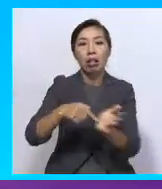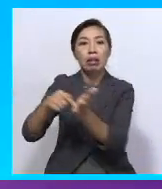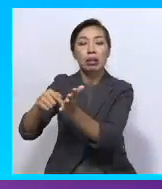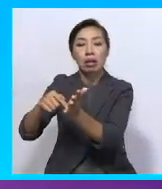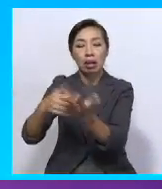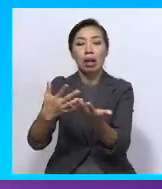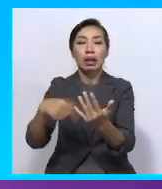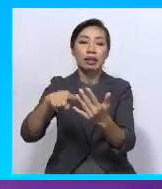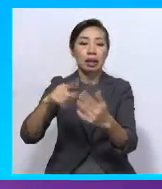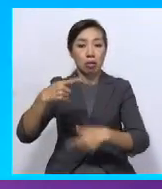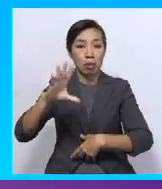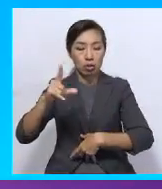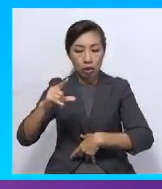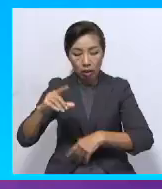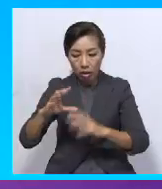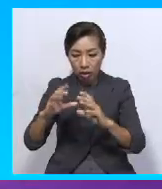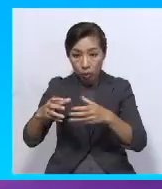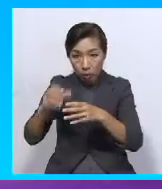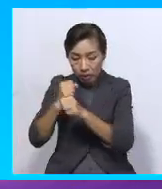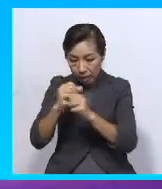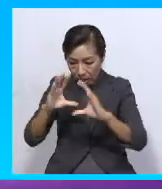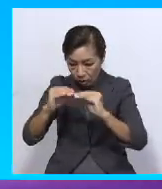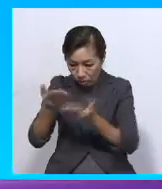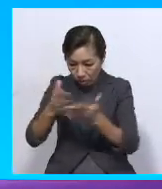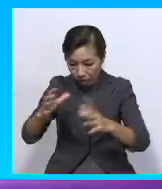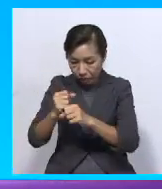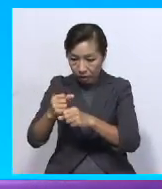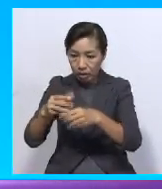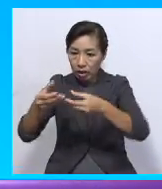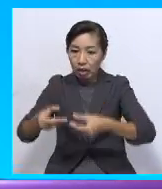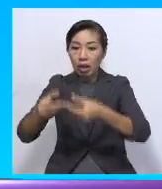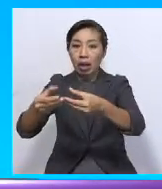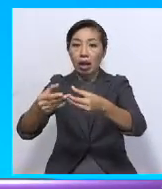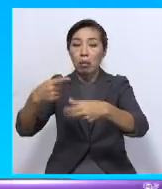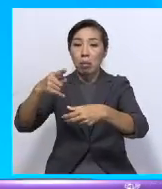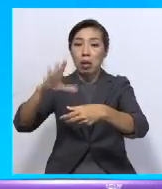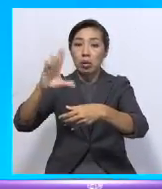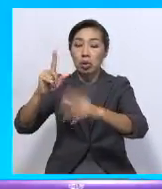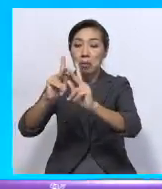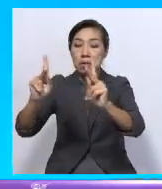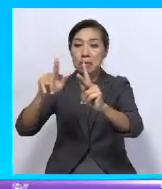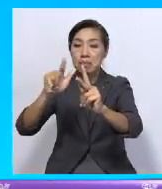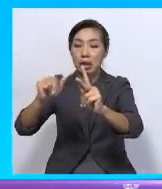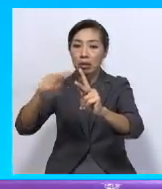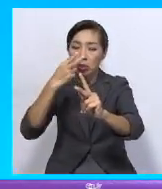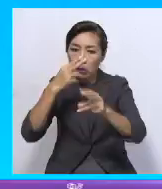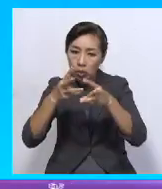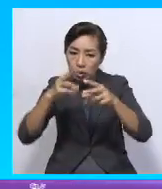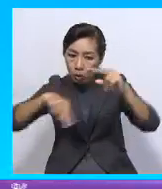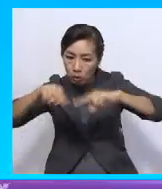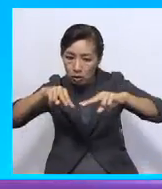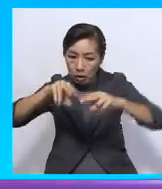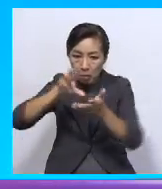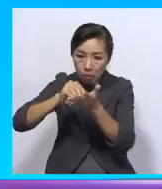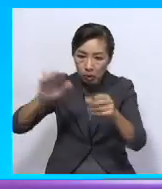ต่อที่ประชุมคณะกรรมการปปช.ชุดใหญ่นะครับพร้อมทั้งนำเสนอแนวทางในกระบวนการตรวจสอบและหาการตรวจสอบข้อมูลครบถ้ว